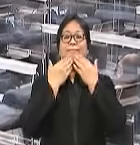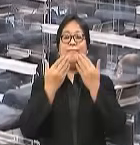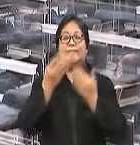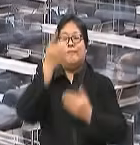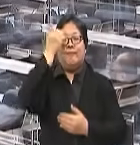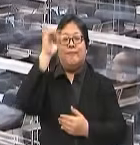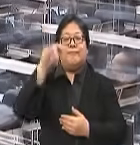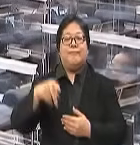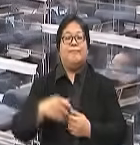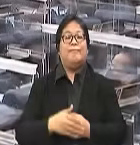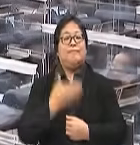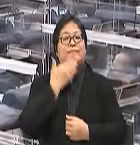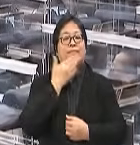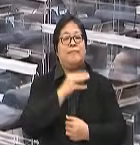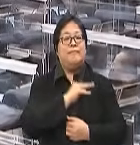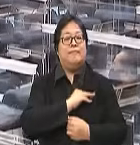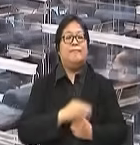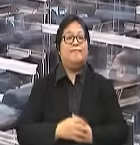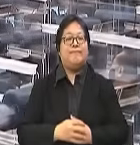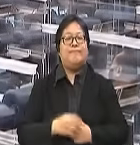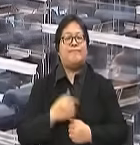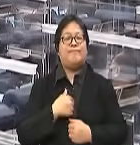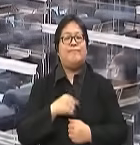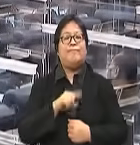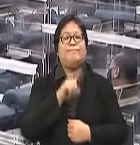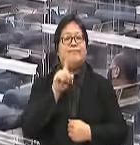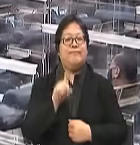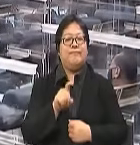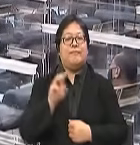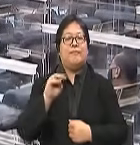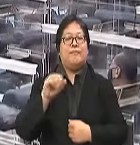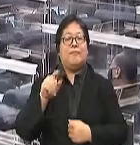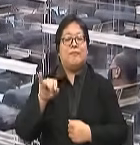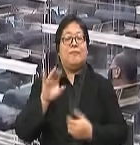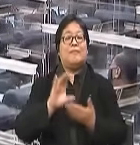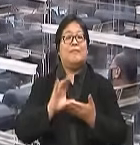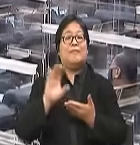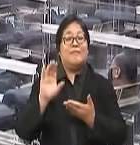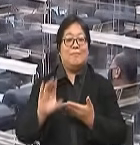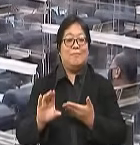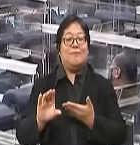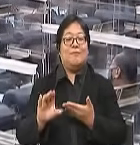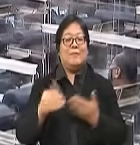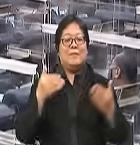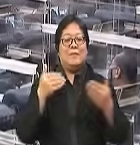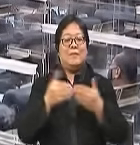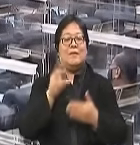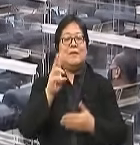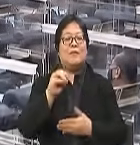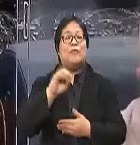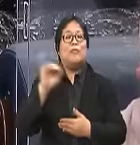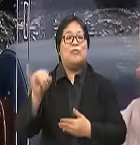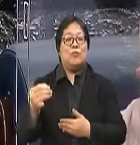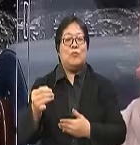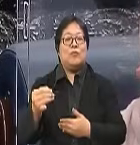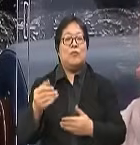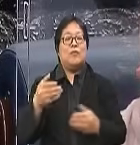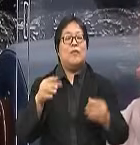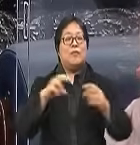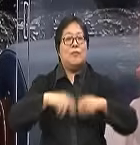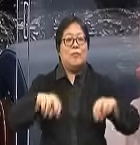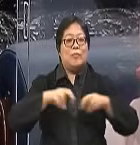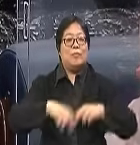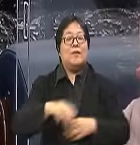Tuan kasih menteri Saya nggak tanya dengan meski membutuhkan hampir puluh juta begitu ja